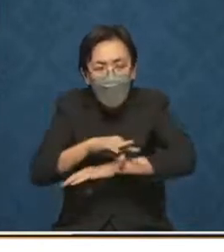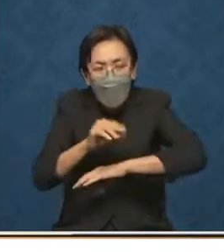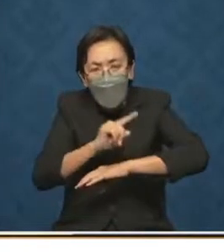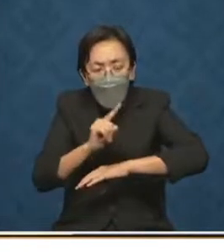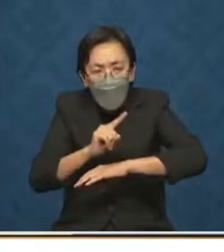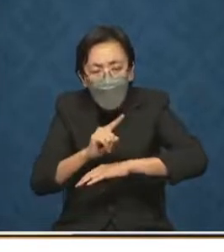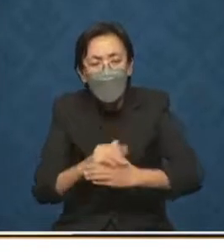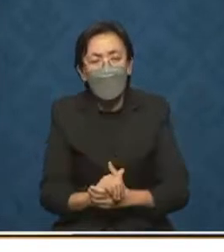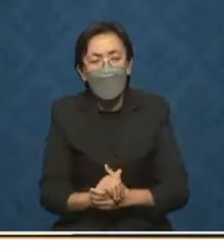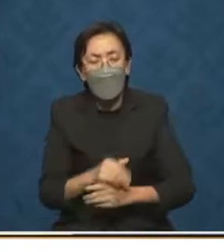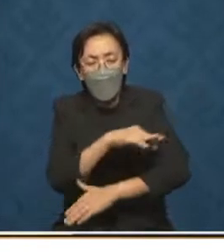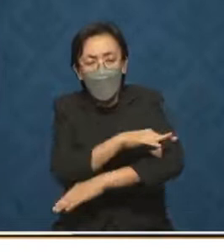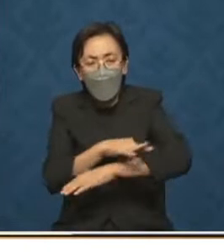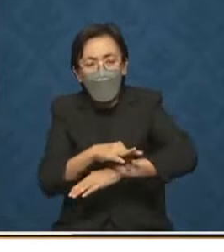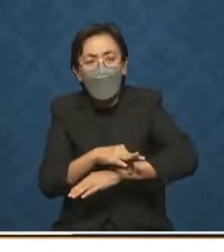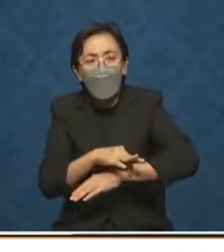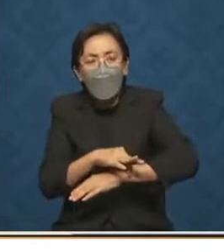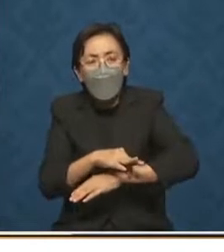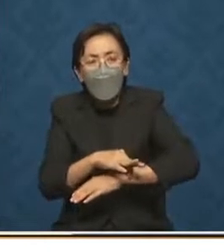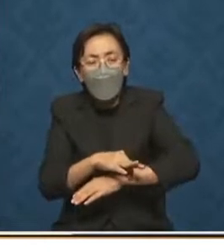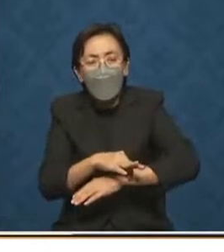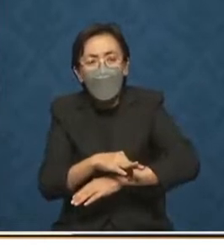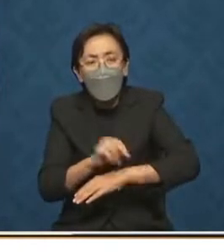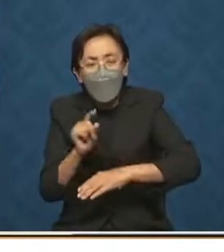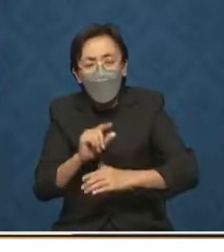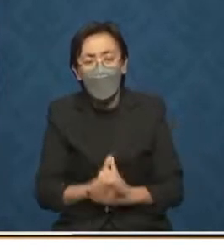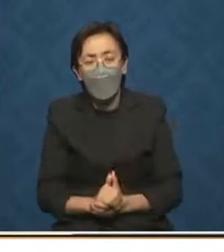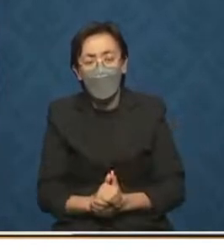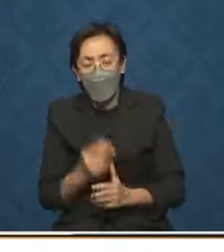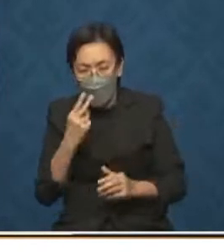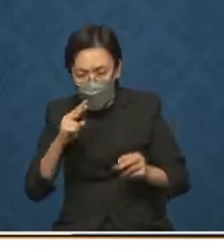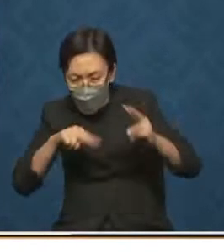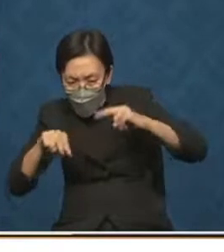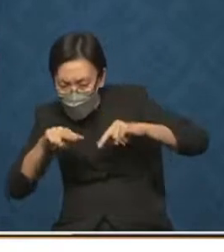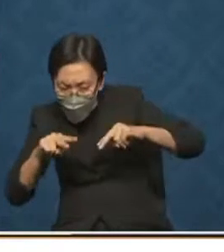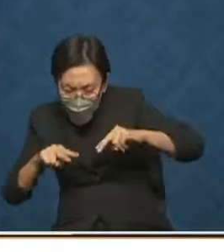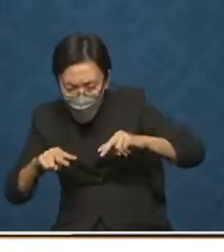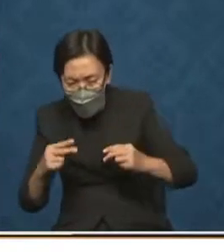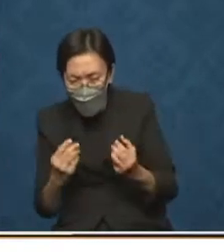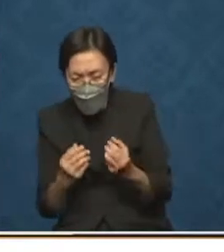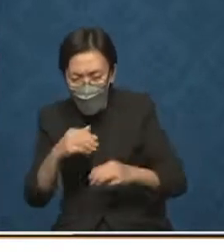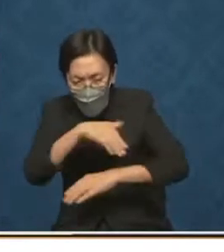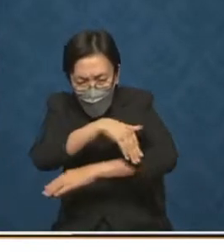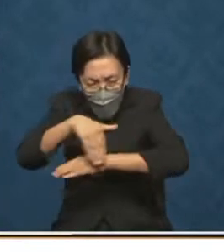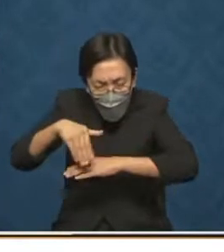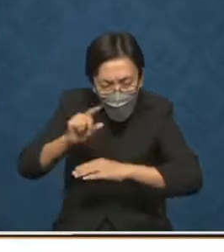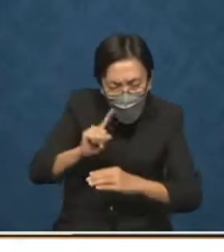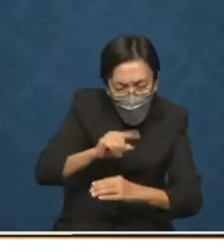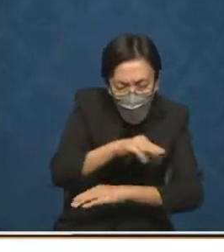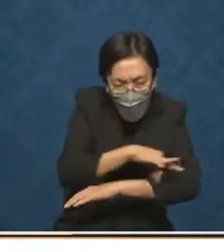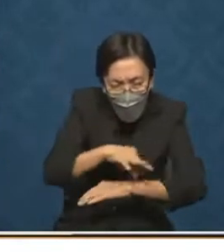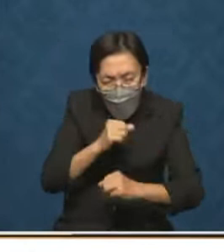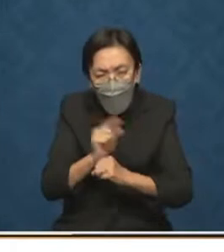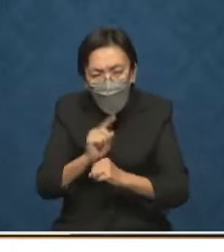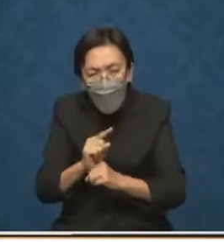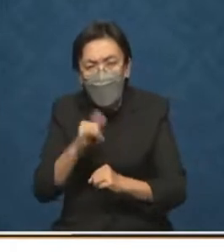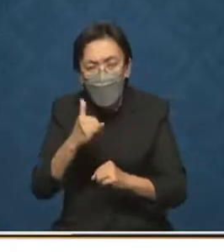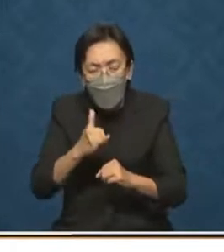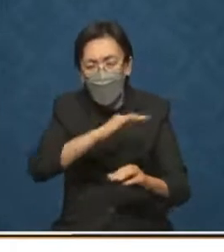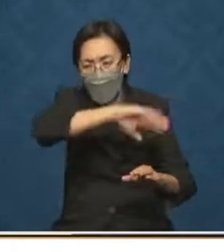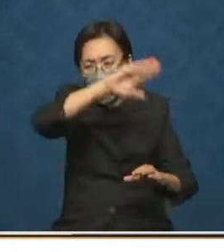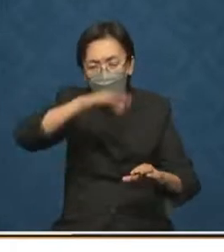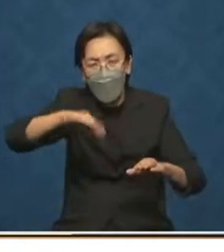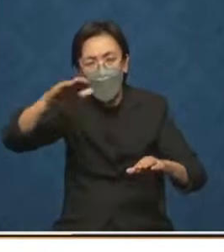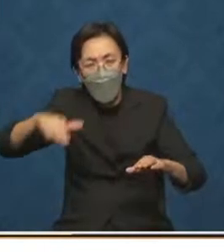ักษณะ Shop Drawingก็คือการออกแบในสถานที่ก่อสรางจริงเพราะปัญหาทางภูมิภาค สูงบ้าง ต่ำบาง